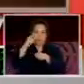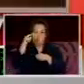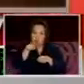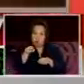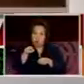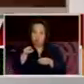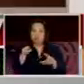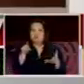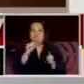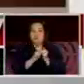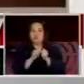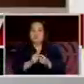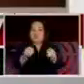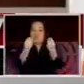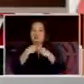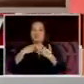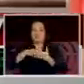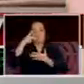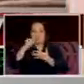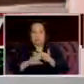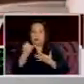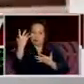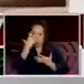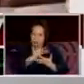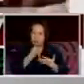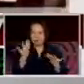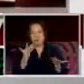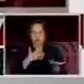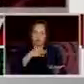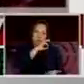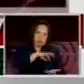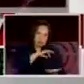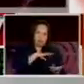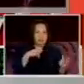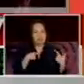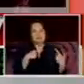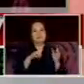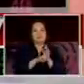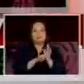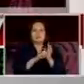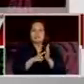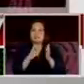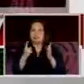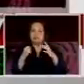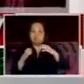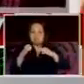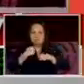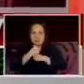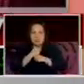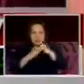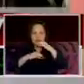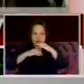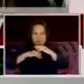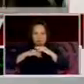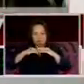kumita ka. Alam naman natin yan. Kung magkano ang halaga ng public works mo, 10% punta sa iyo kung gusto